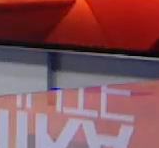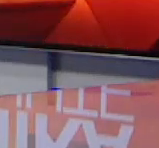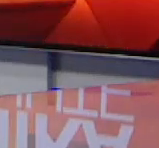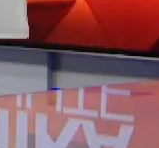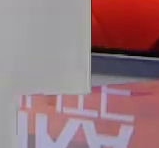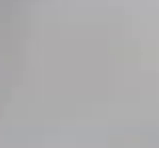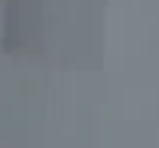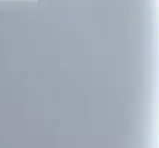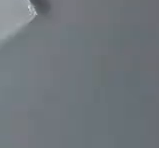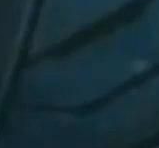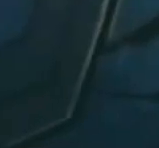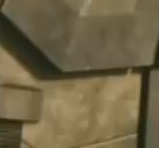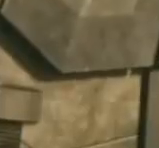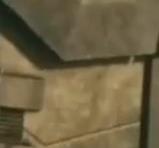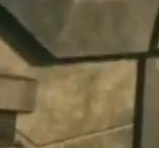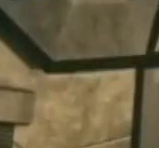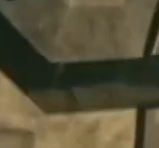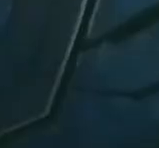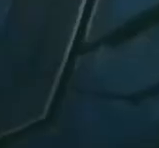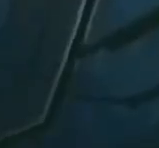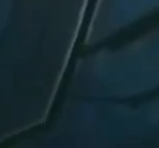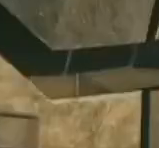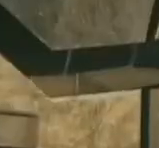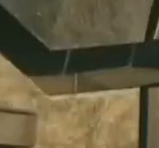Nelson Canlas.